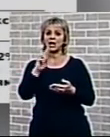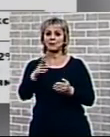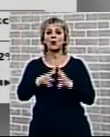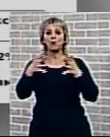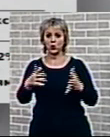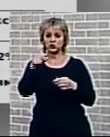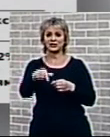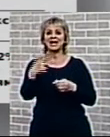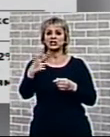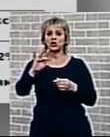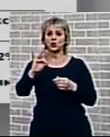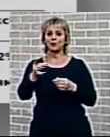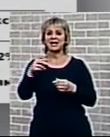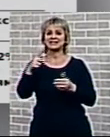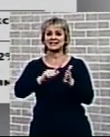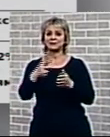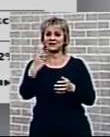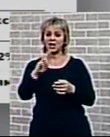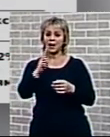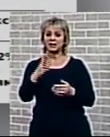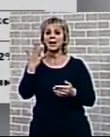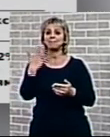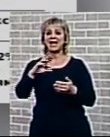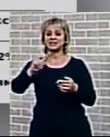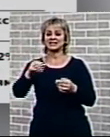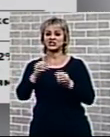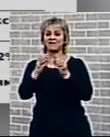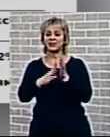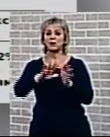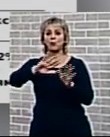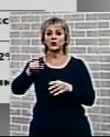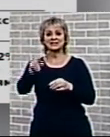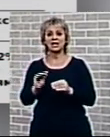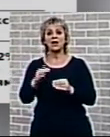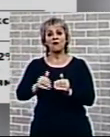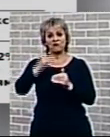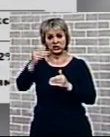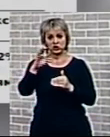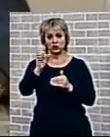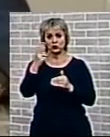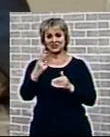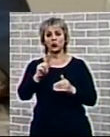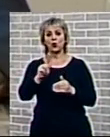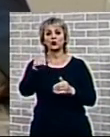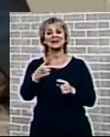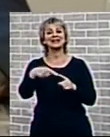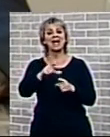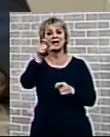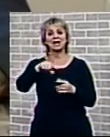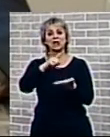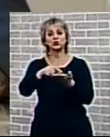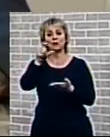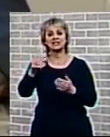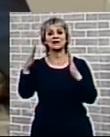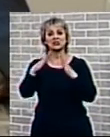копеек больше – 3 рубля 72 копейки и 5,19 после ее превышения. Для городского населения